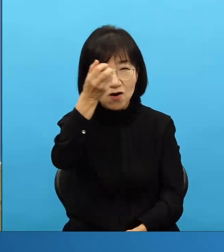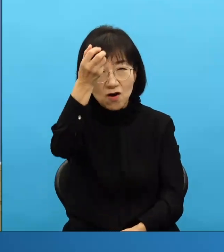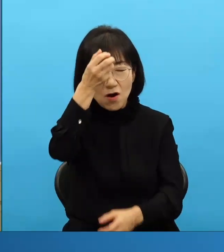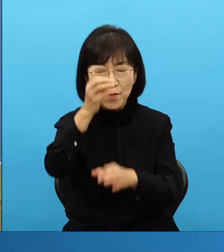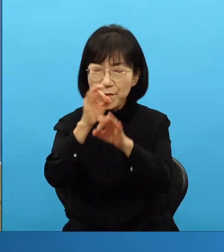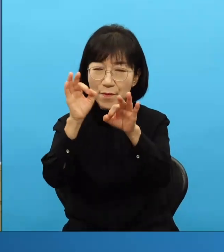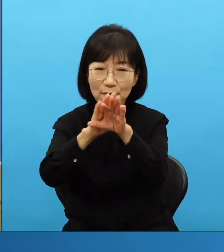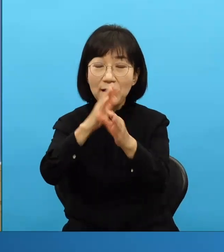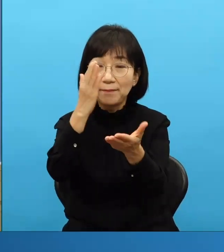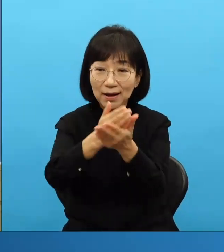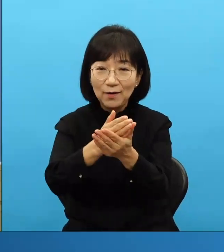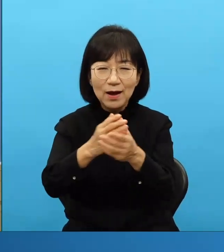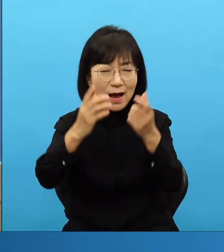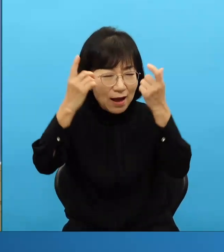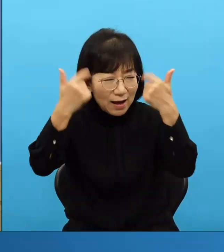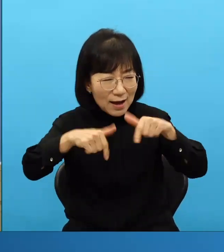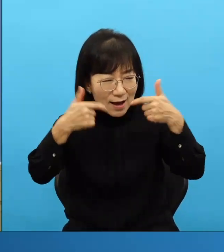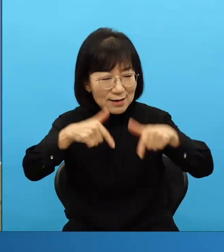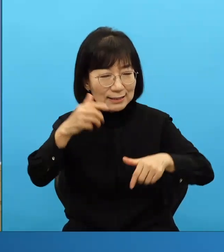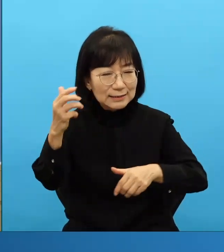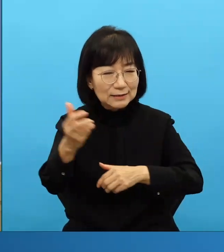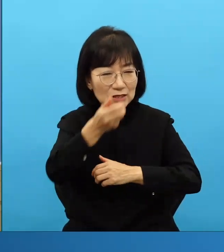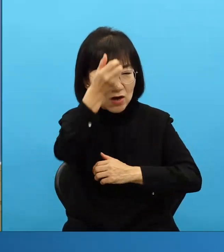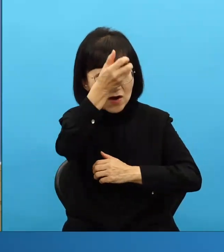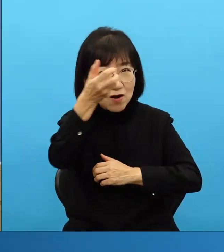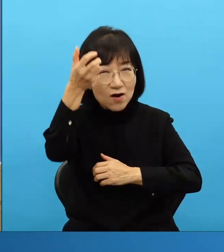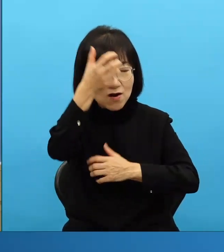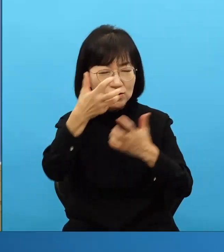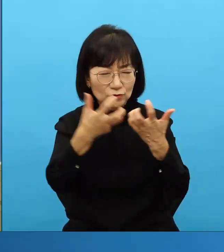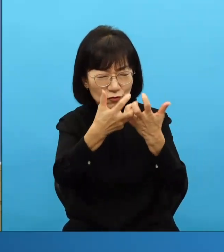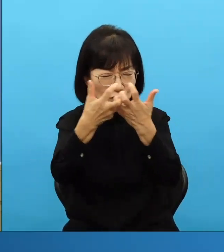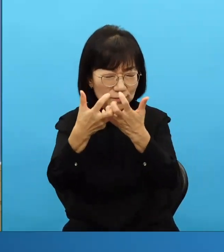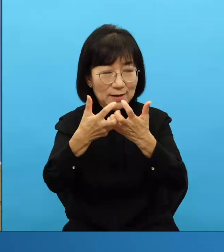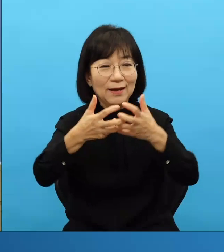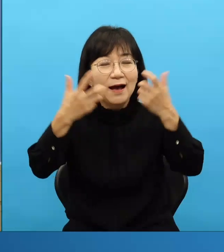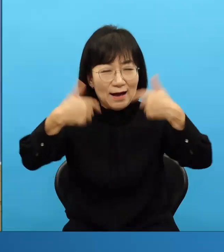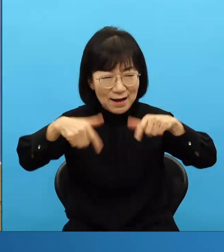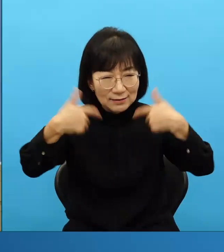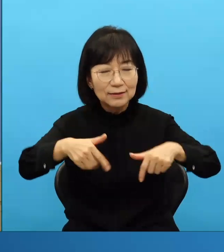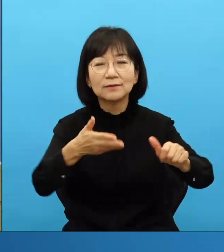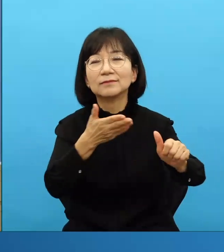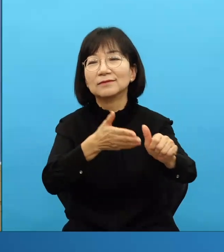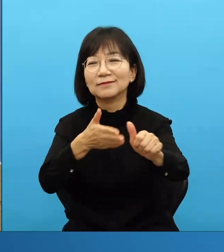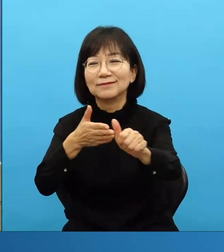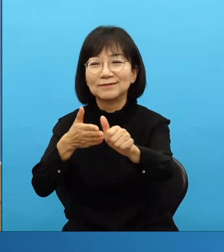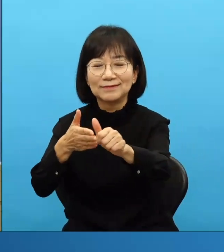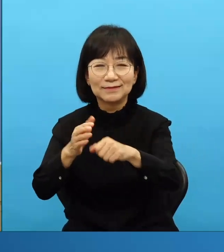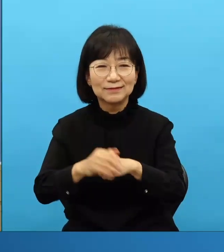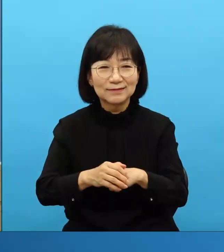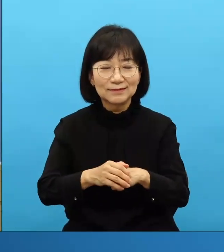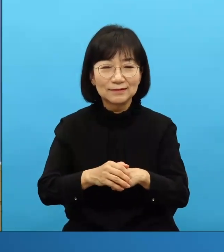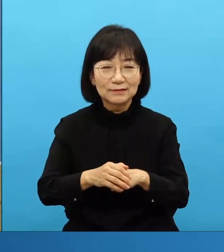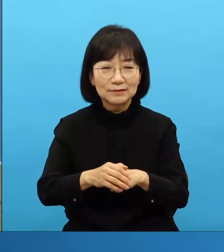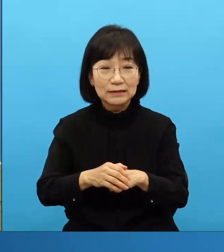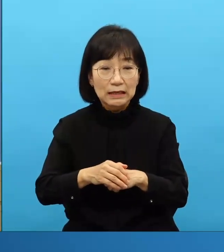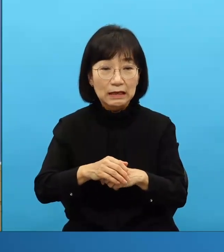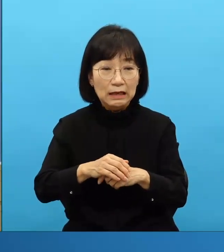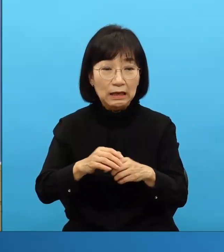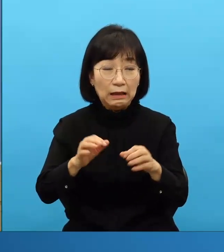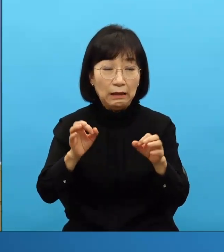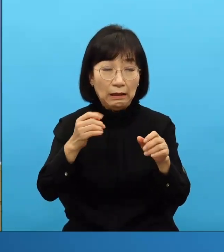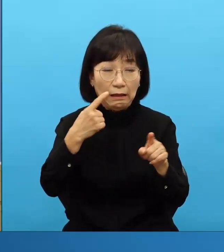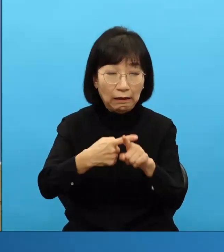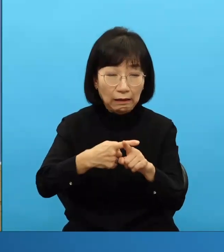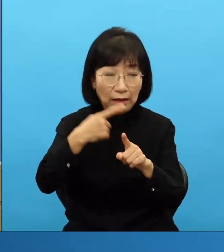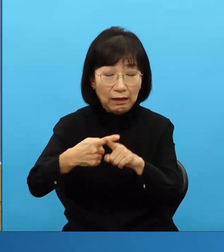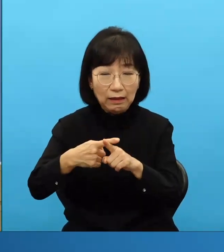성령 충만을 유지해라. It says, always be filled with the Holy Spirit. Do not quench the 성령 Spirit. 충만을 지속해라. It says to continuously be filled